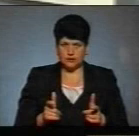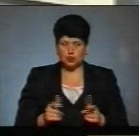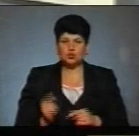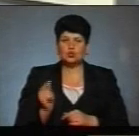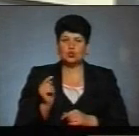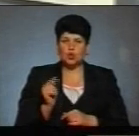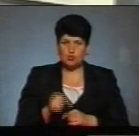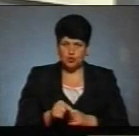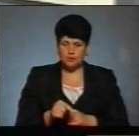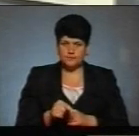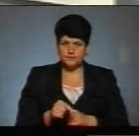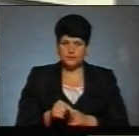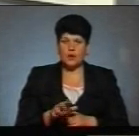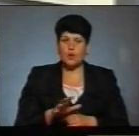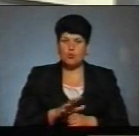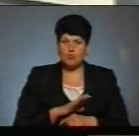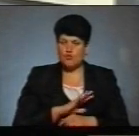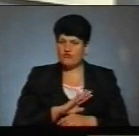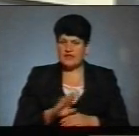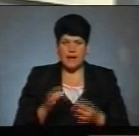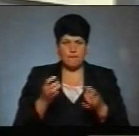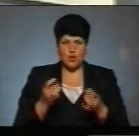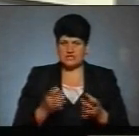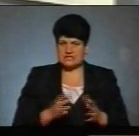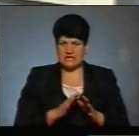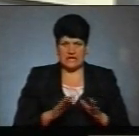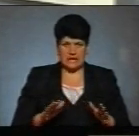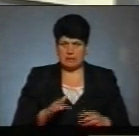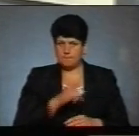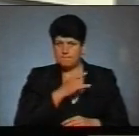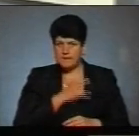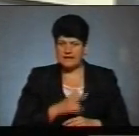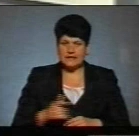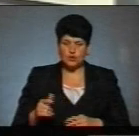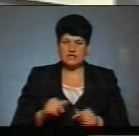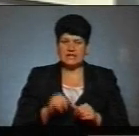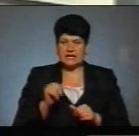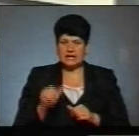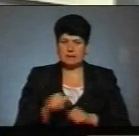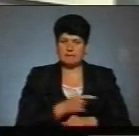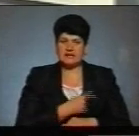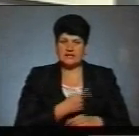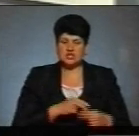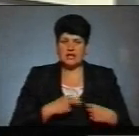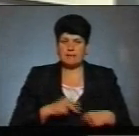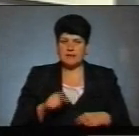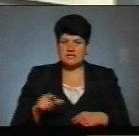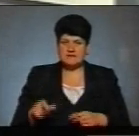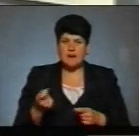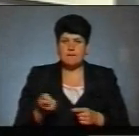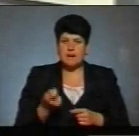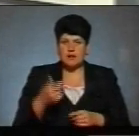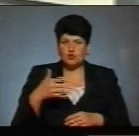Тому був такий непростий період, крім медичних працівників, мало хто розуміє, як це все